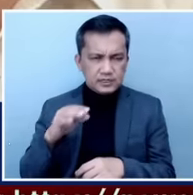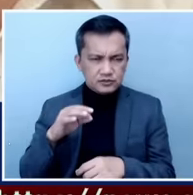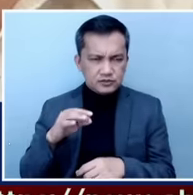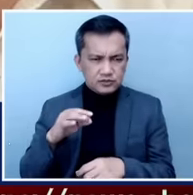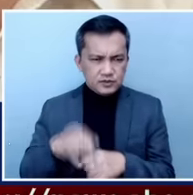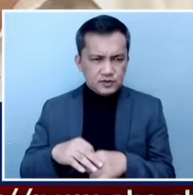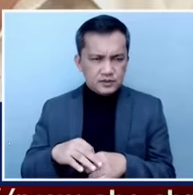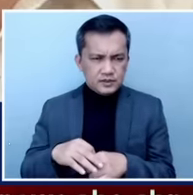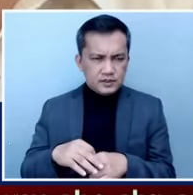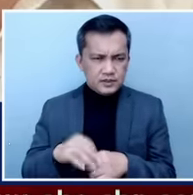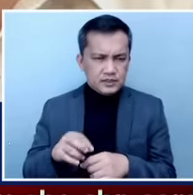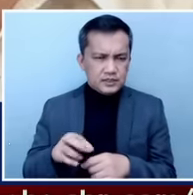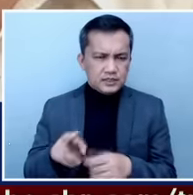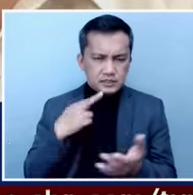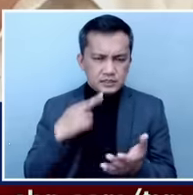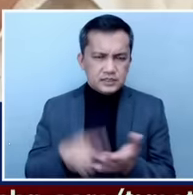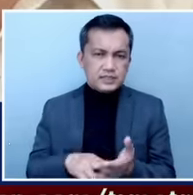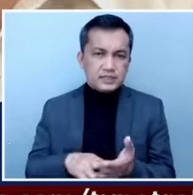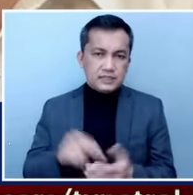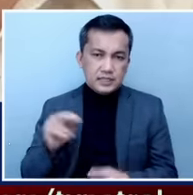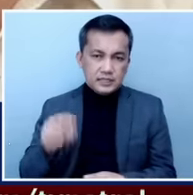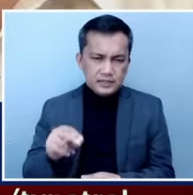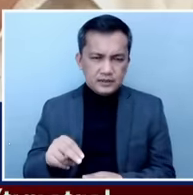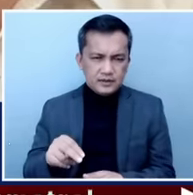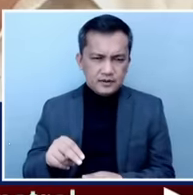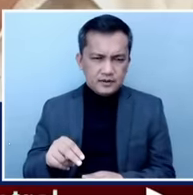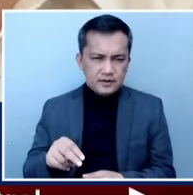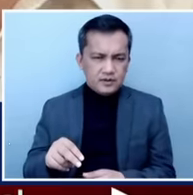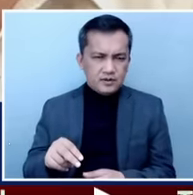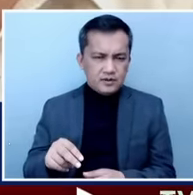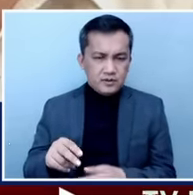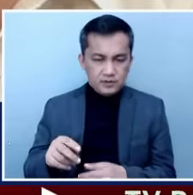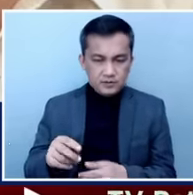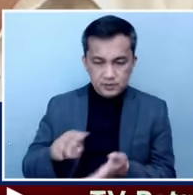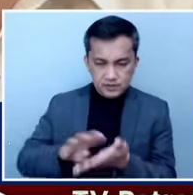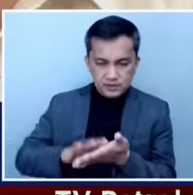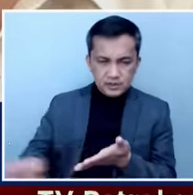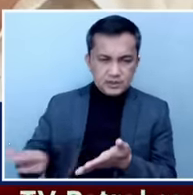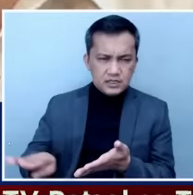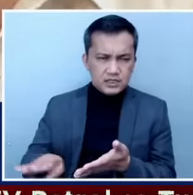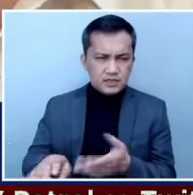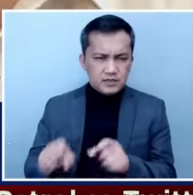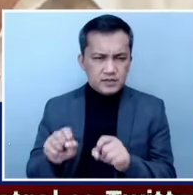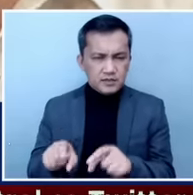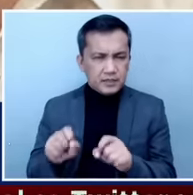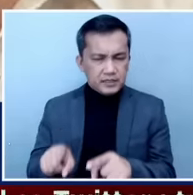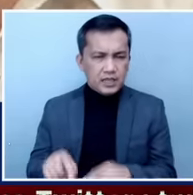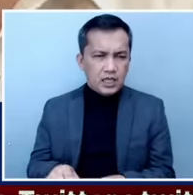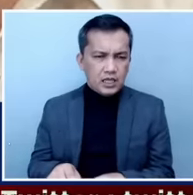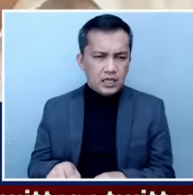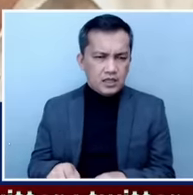election registrar. Kailangan parang mawala yung pagbebenta signature ay ito